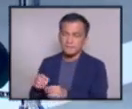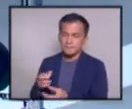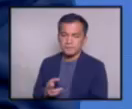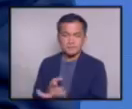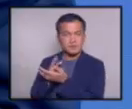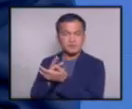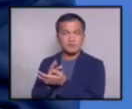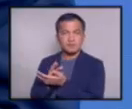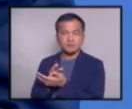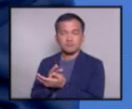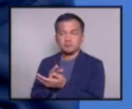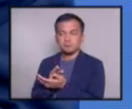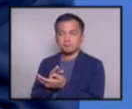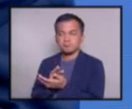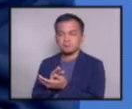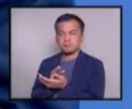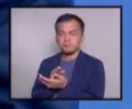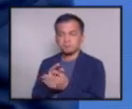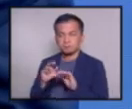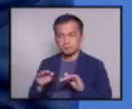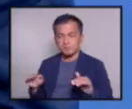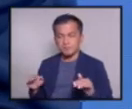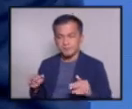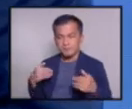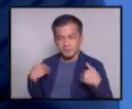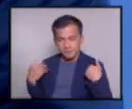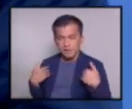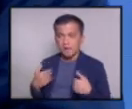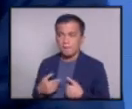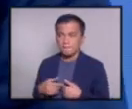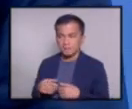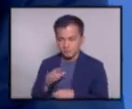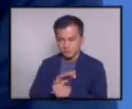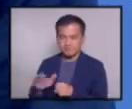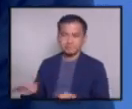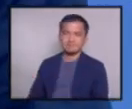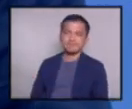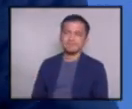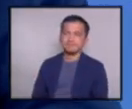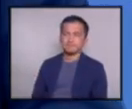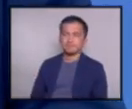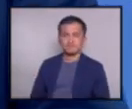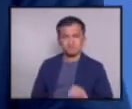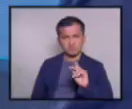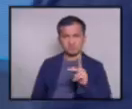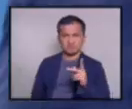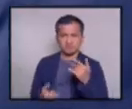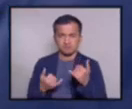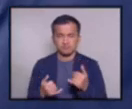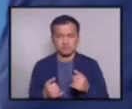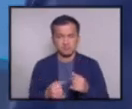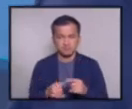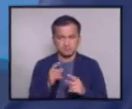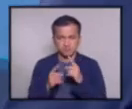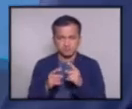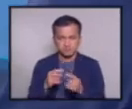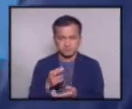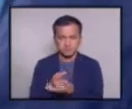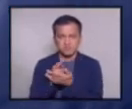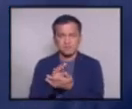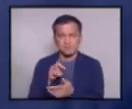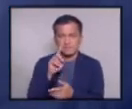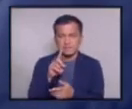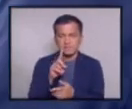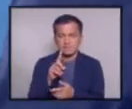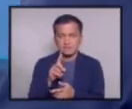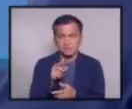mga mga bata, kabataan, ay sapat. Okay. Ngayon, napag-usapan ng rehab, sir. Isa nga